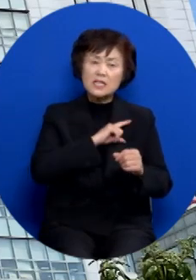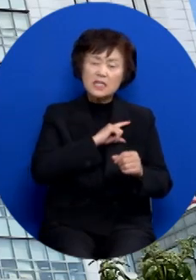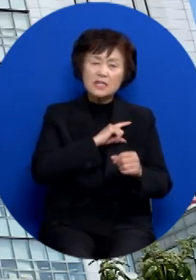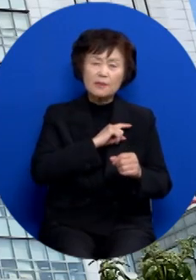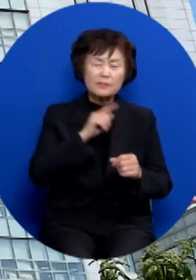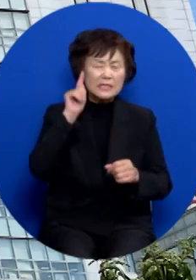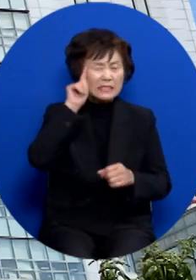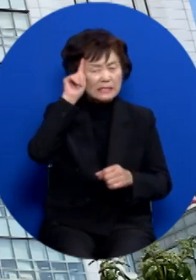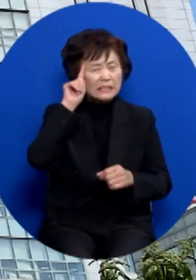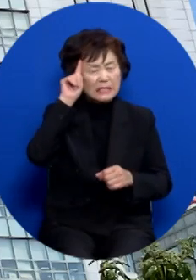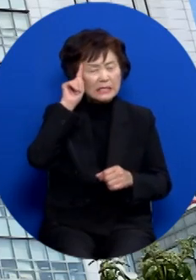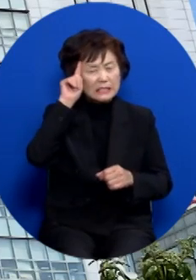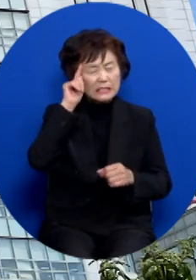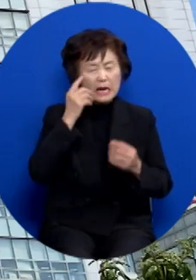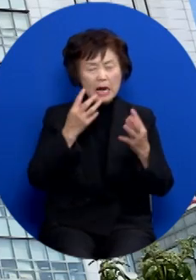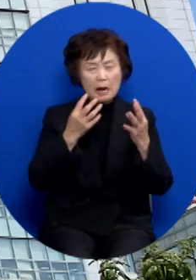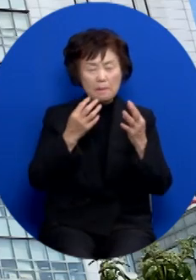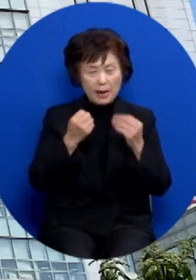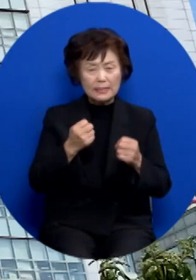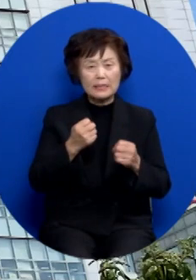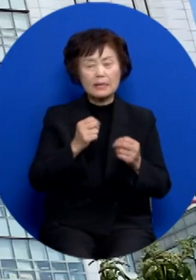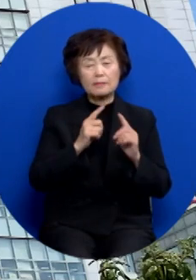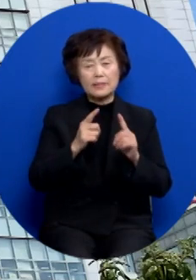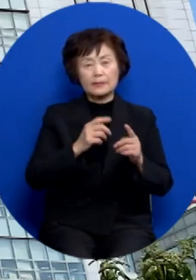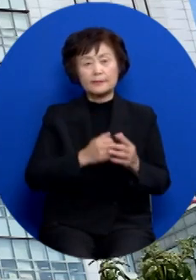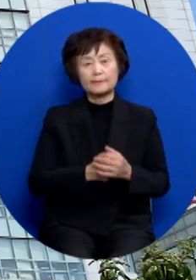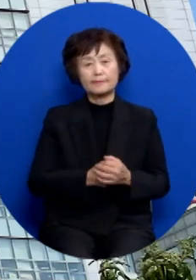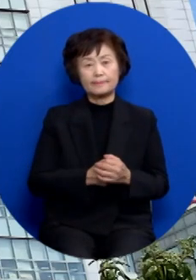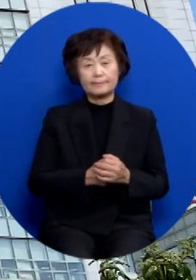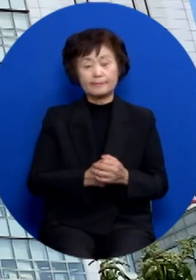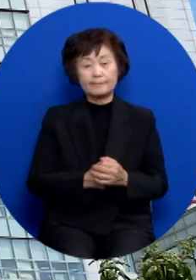느끼기에도 상당하다는 것을 보여주는 결과라고 설명했습니다.